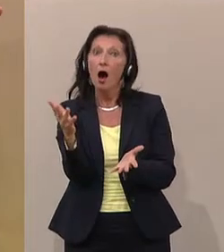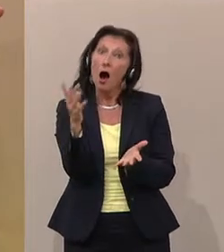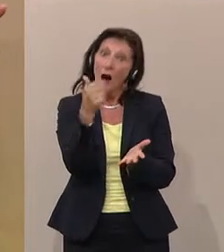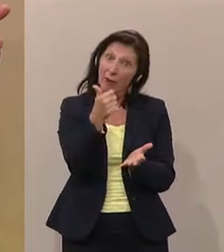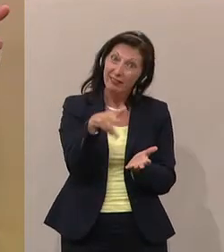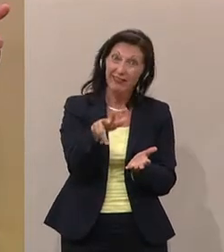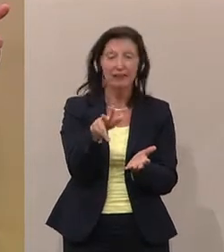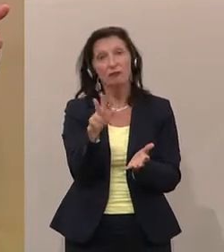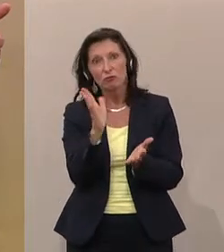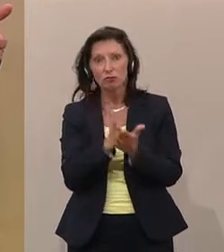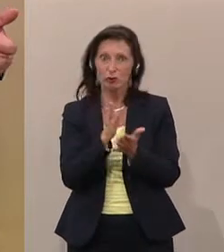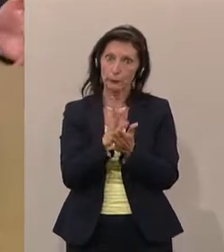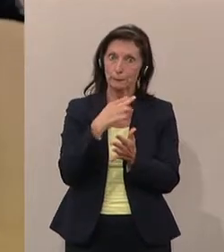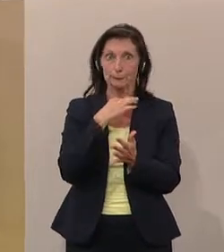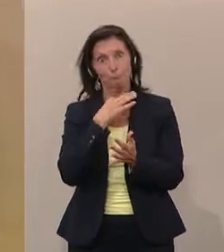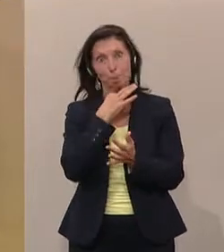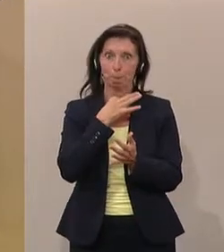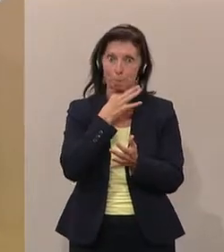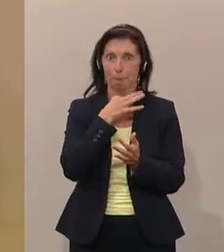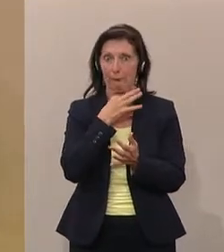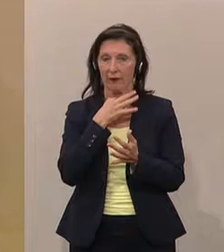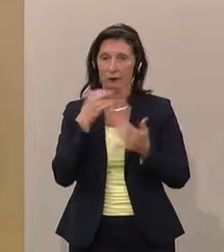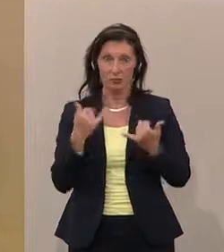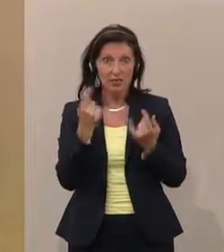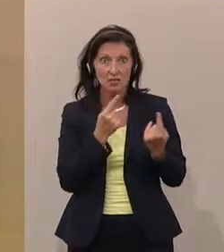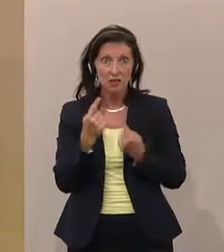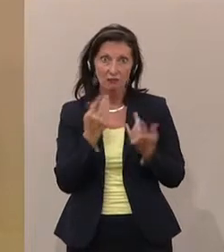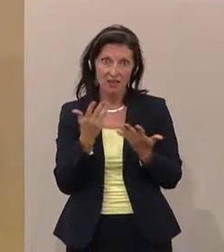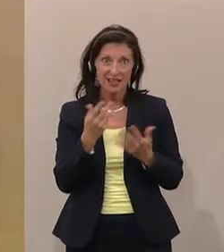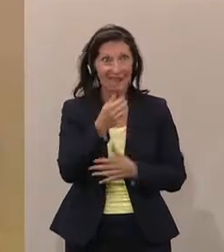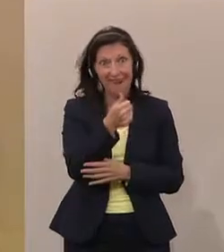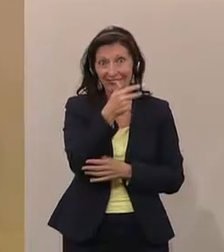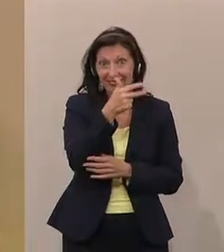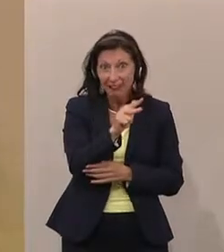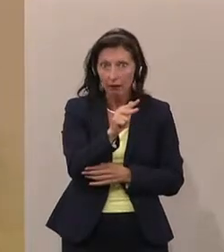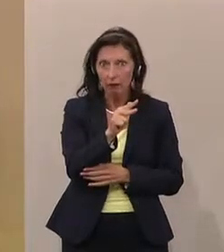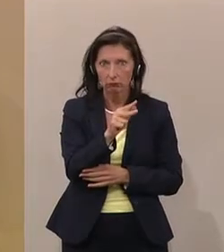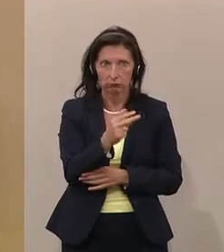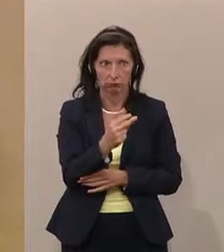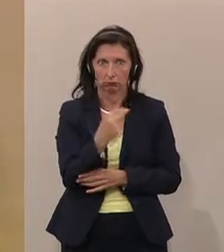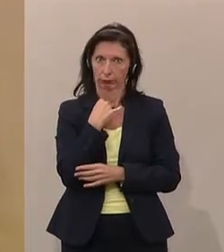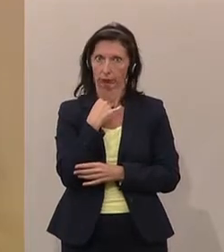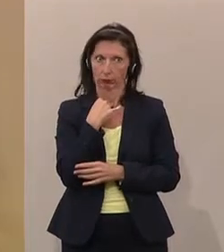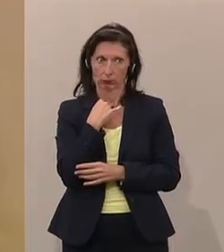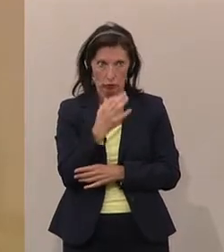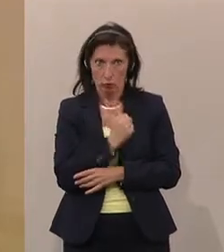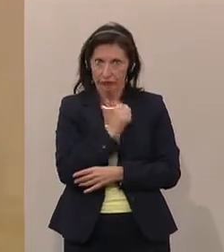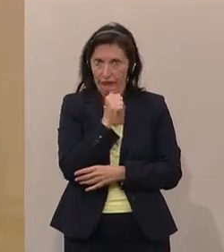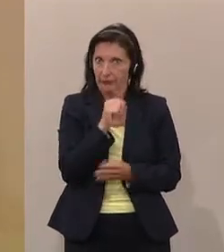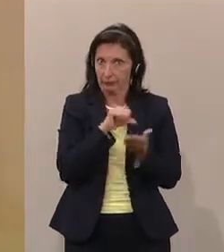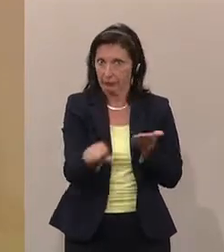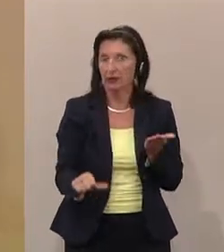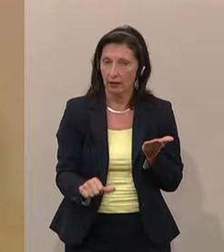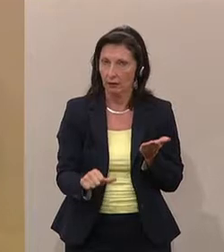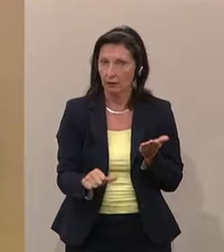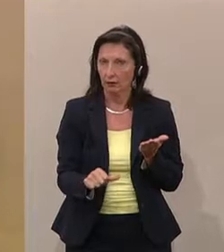fürs Familienbudget. Und die Situation, die wir heute haben, ist halt auch, für ein Drittel geht es eigentlich gar nicht aus. Für einen